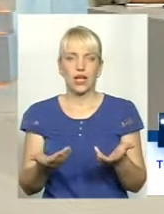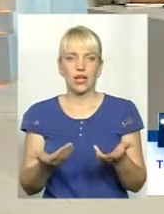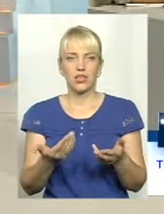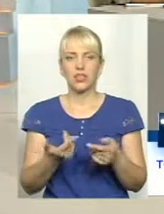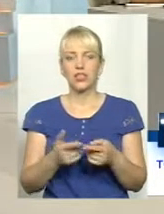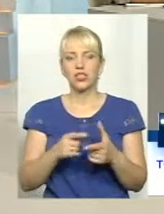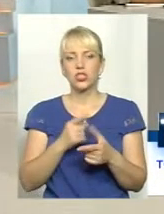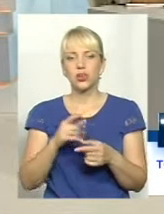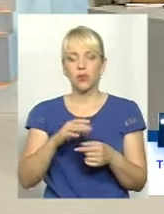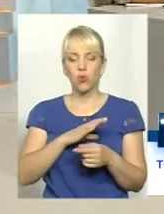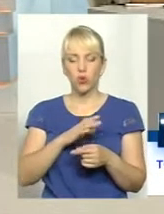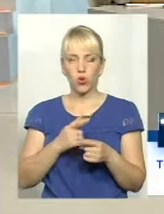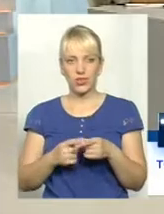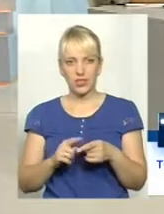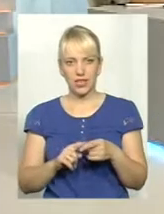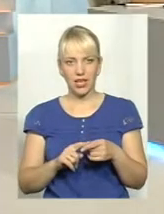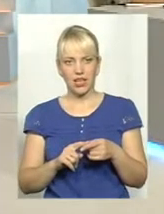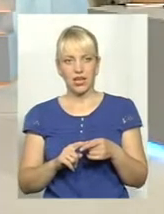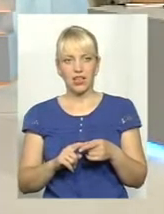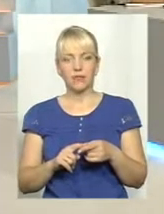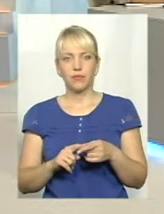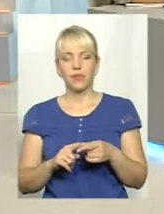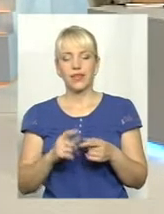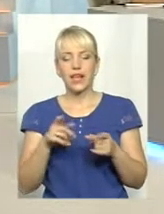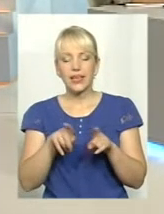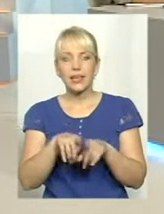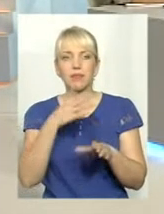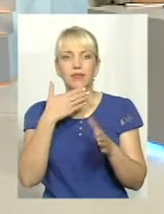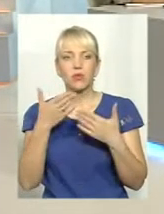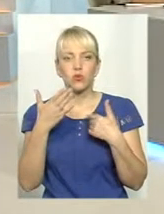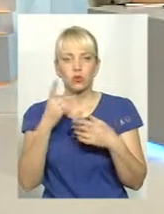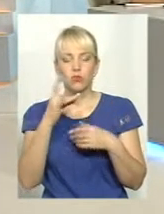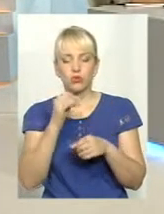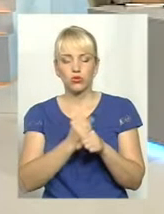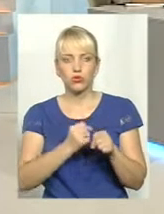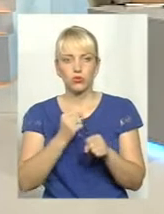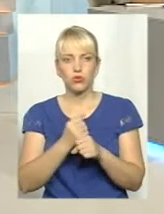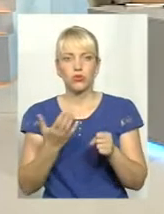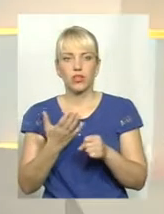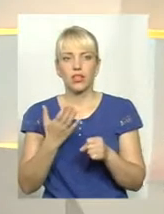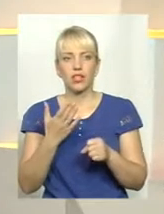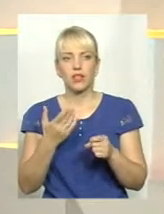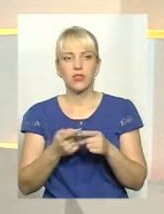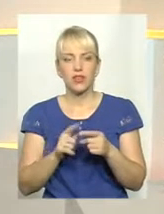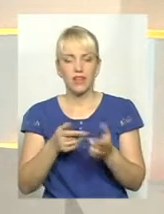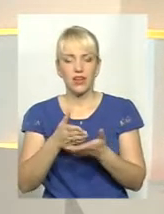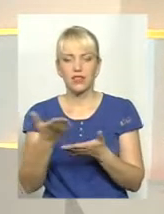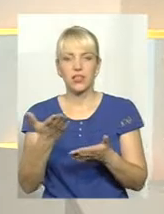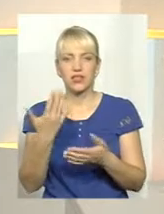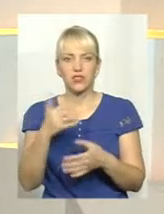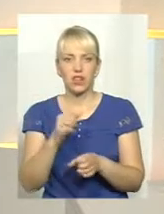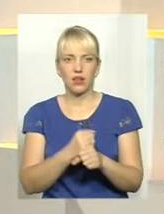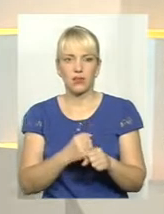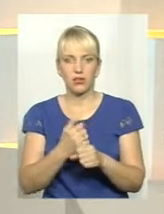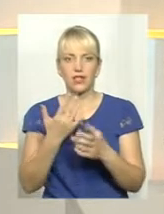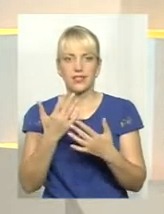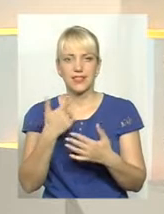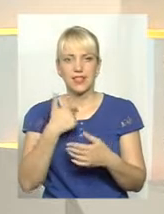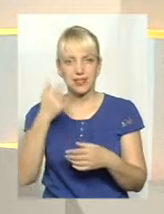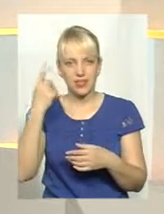навіть такий, з яким кольором асоціюється Кам'янець-Подільський у гостей, у мешканців, у людей